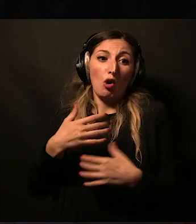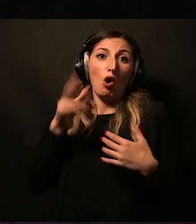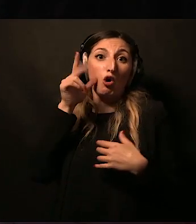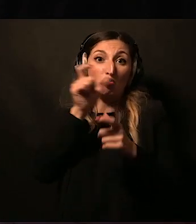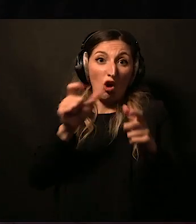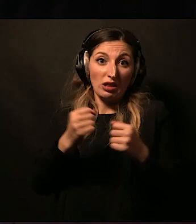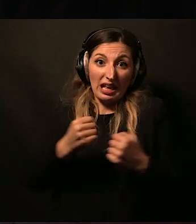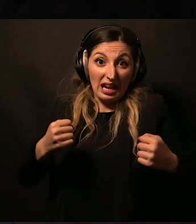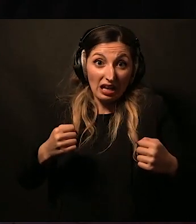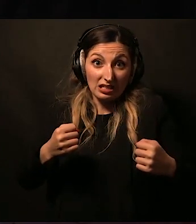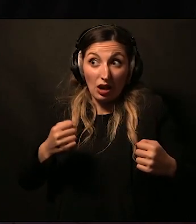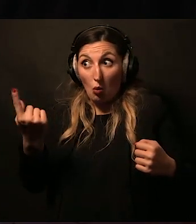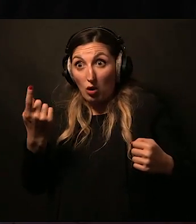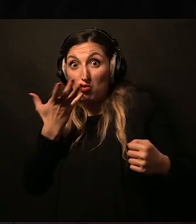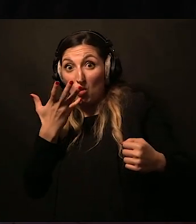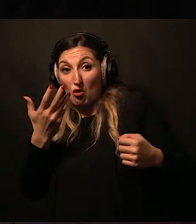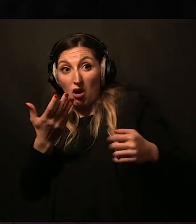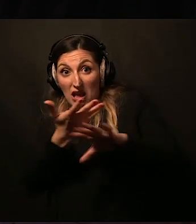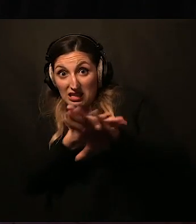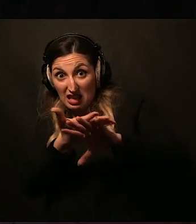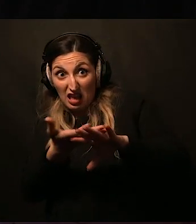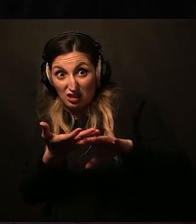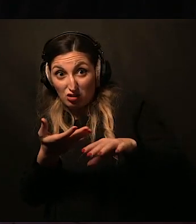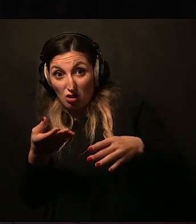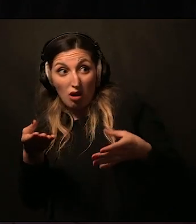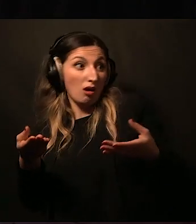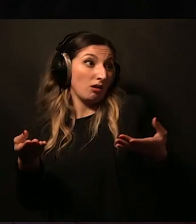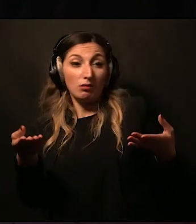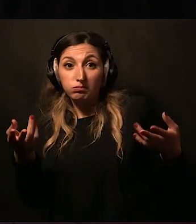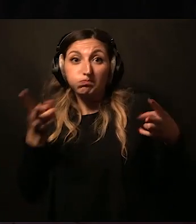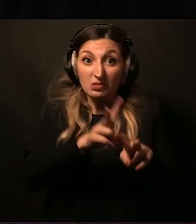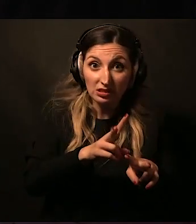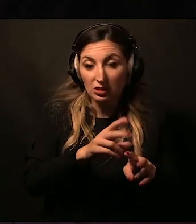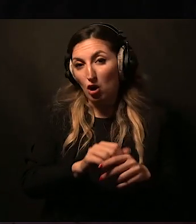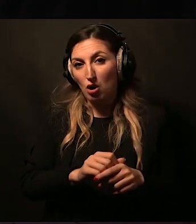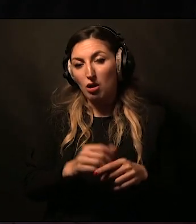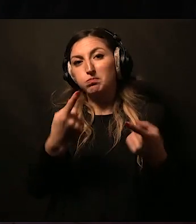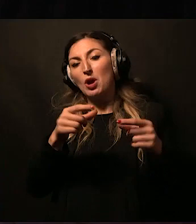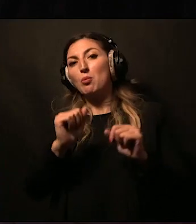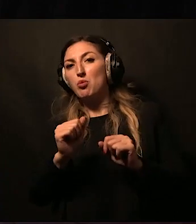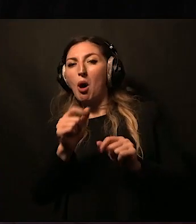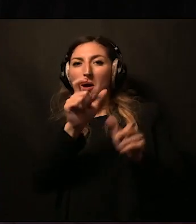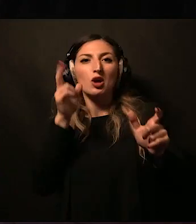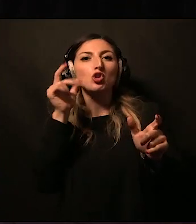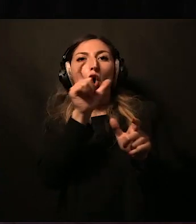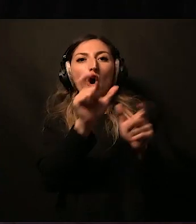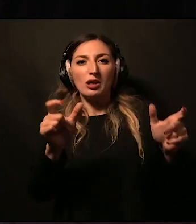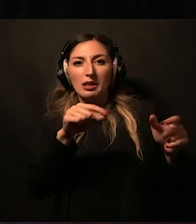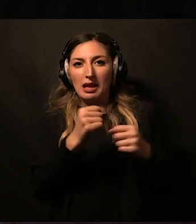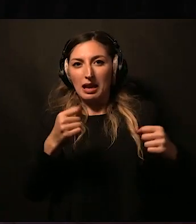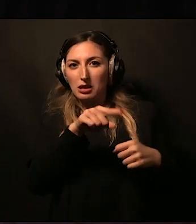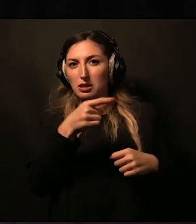sulla base di quel rifiuto inventano delle false accuse gli unici argomenti che sono